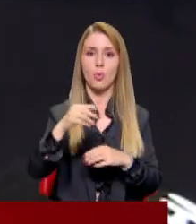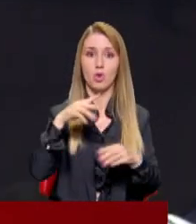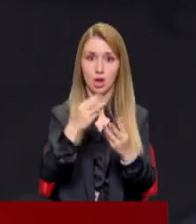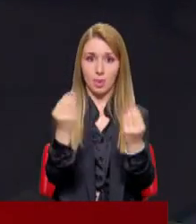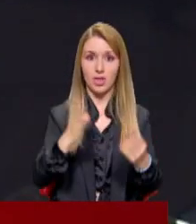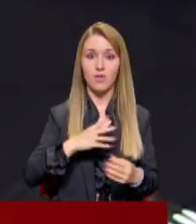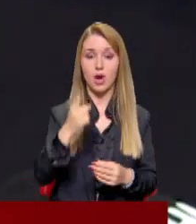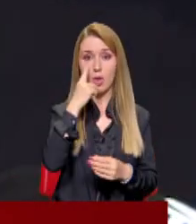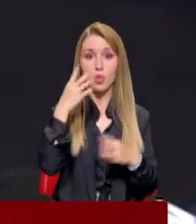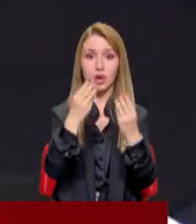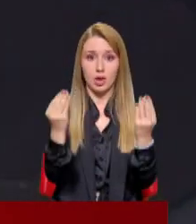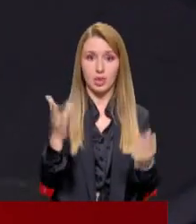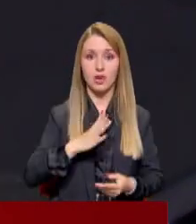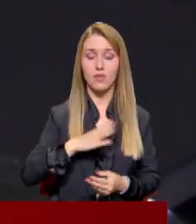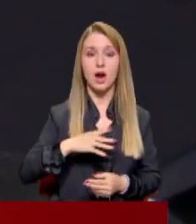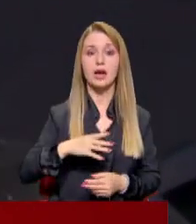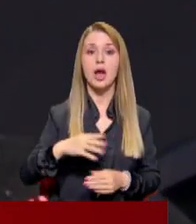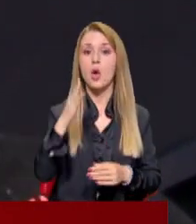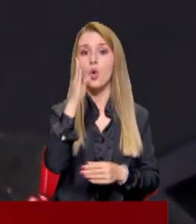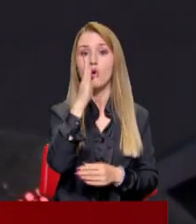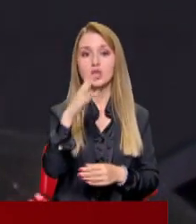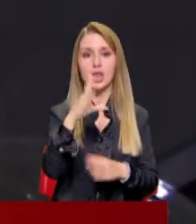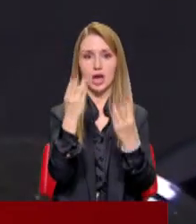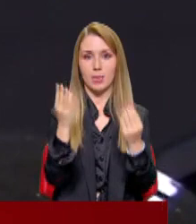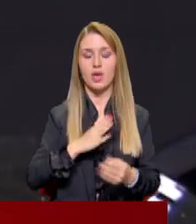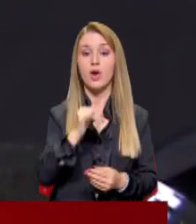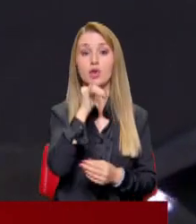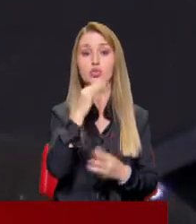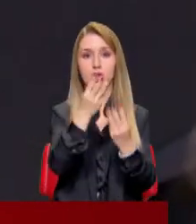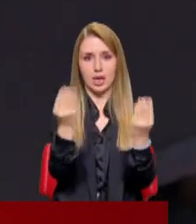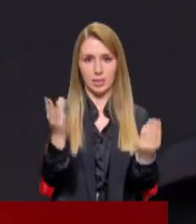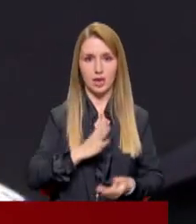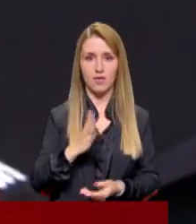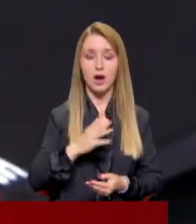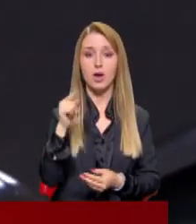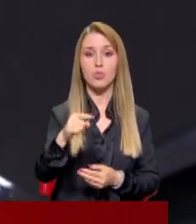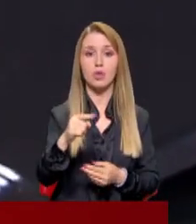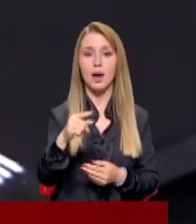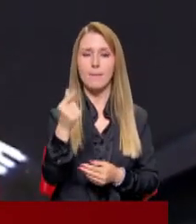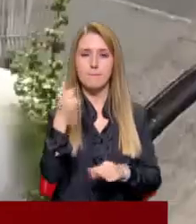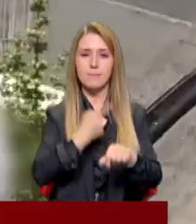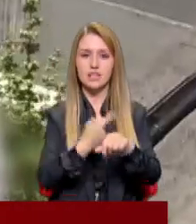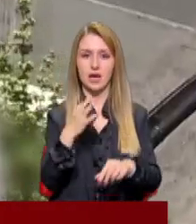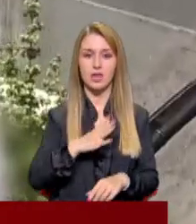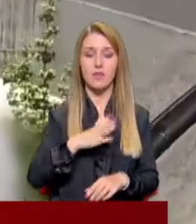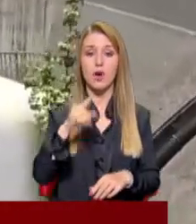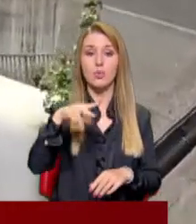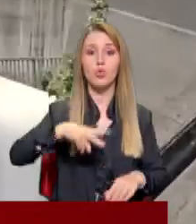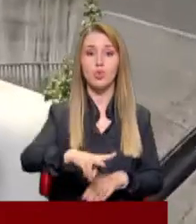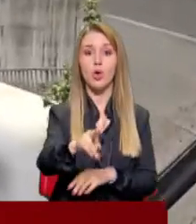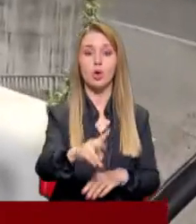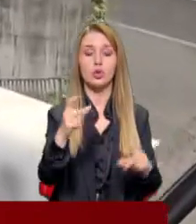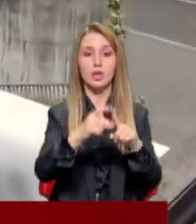çok kalabalıktı ismi tarafında kalabalıktı Düzce tarafında bayağı bir kalabalık var o tarafında bir saati buldu